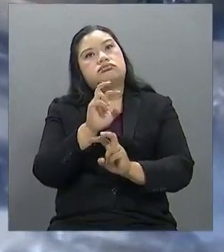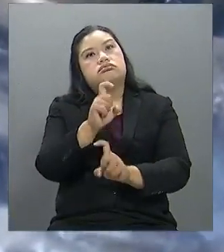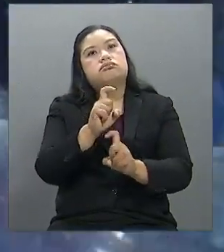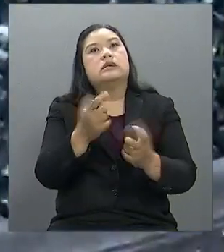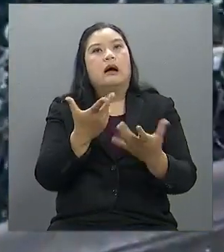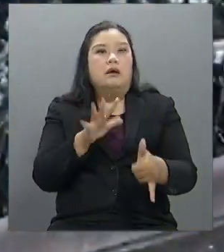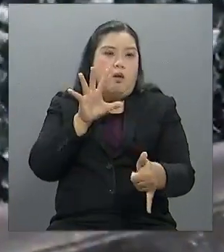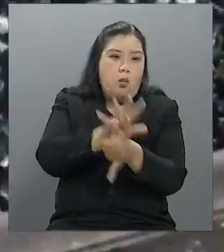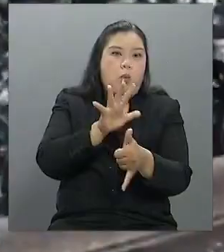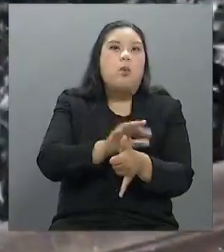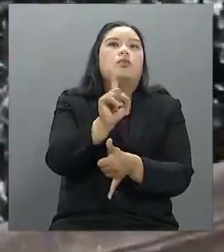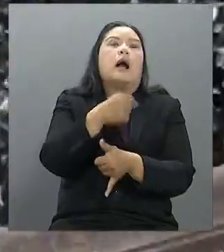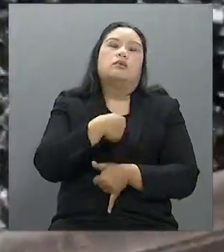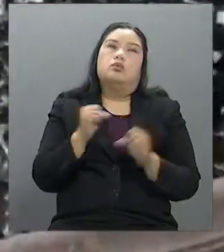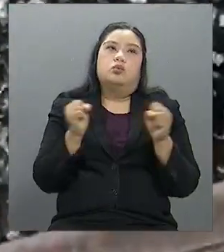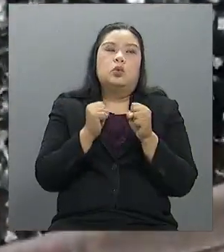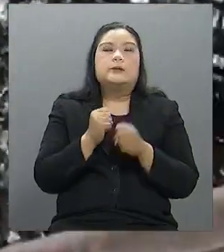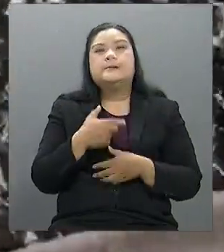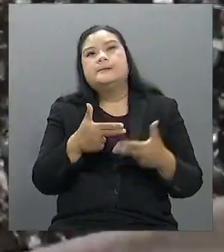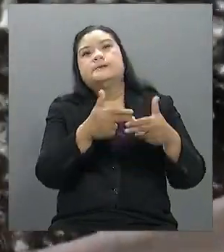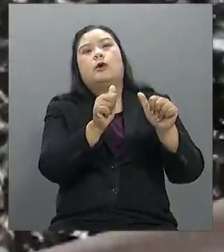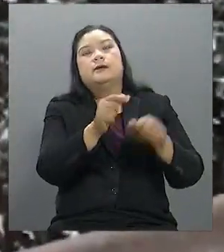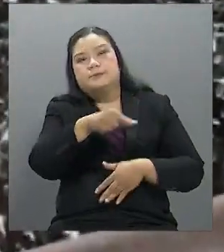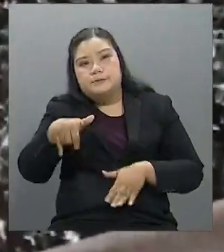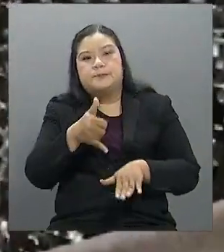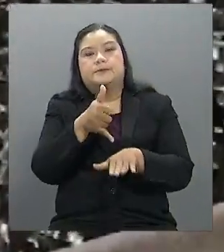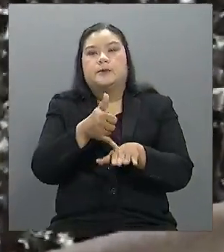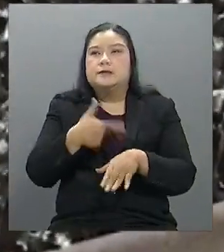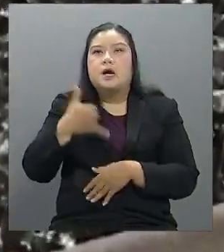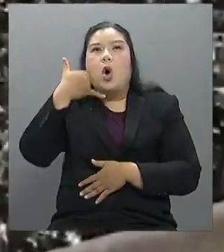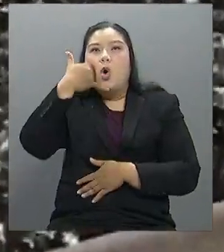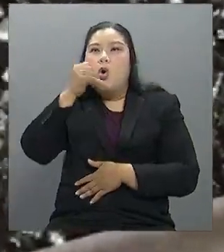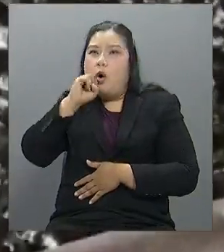จะแย่กันเนี่ยนะคะแล้วก็กลับมาที่รถแล้วก็โทรแจ้งตำรวจเนี่ยแหละค่ะ